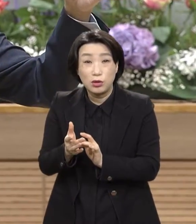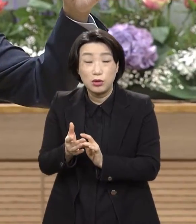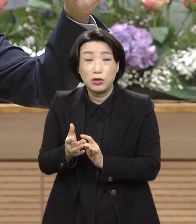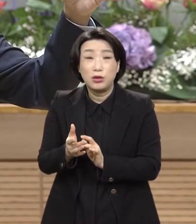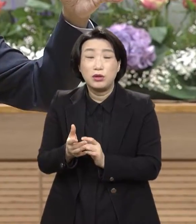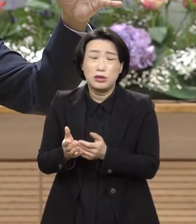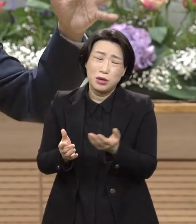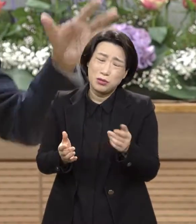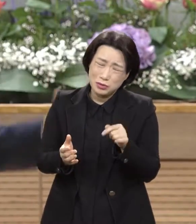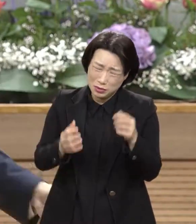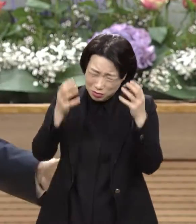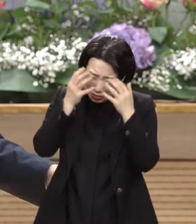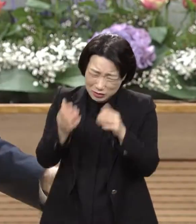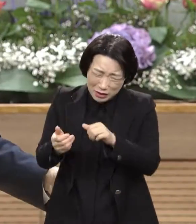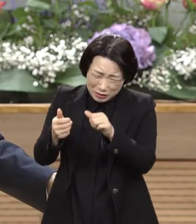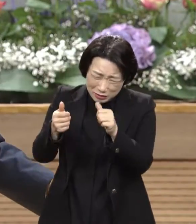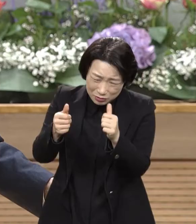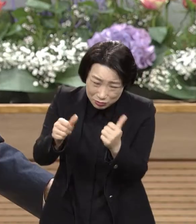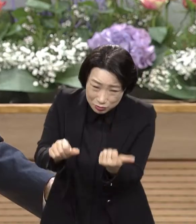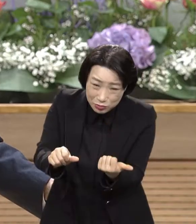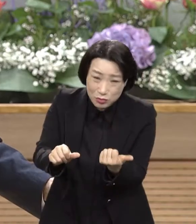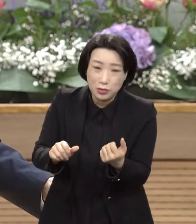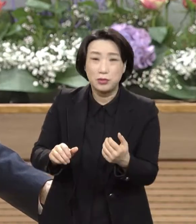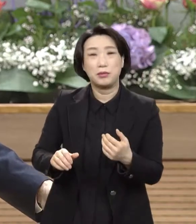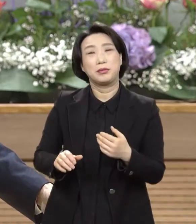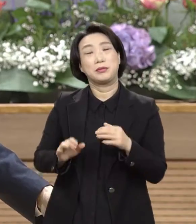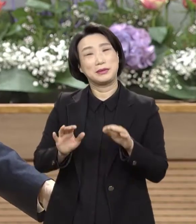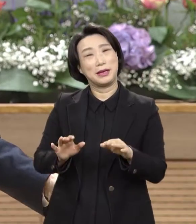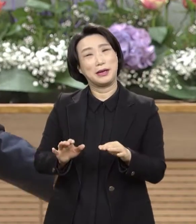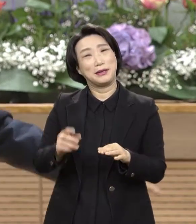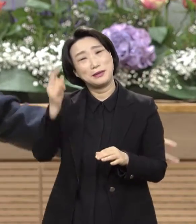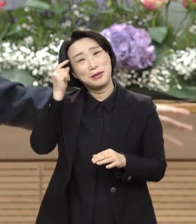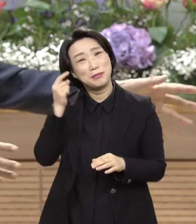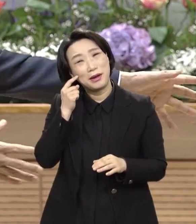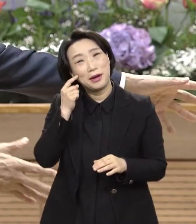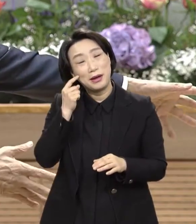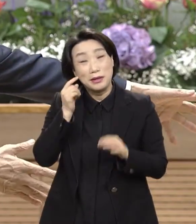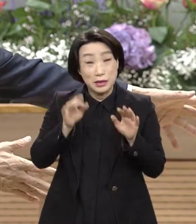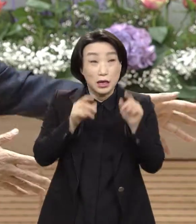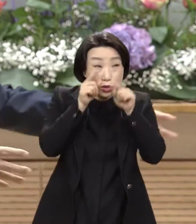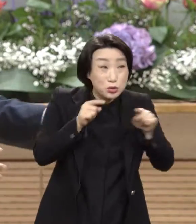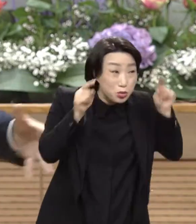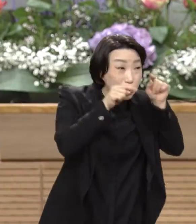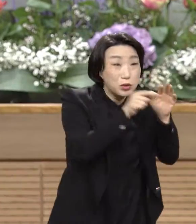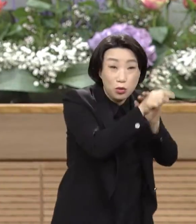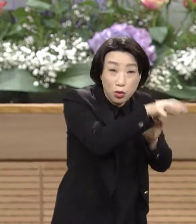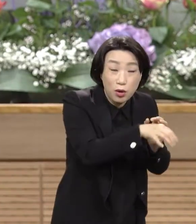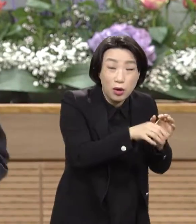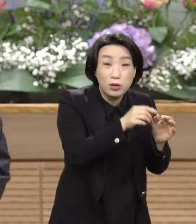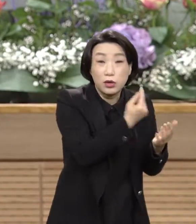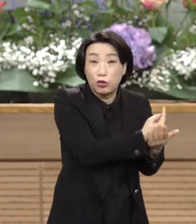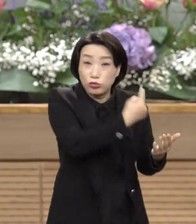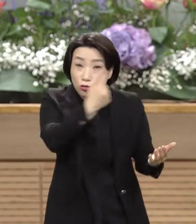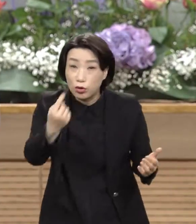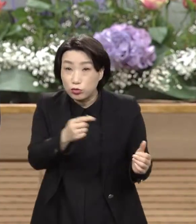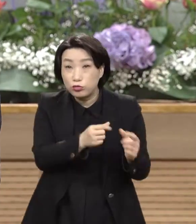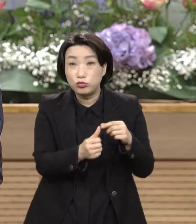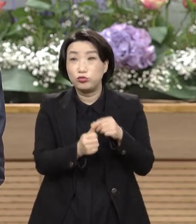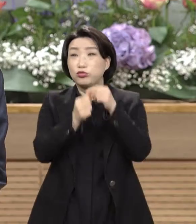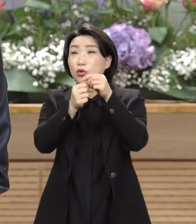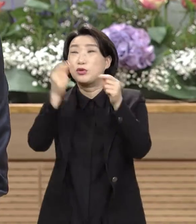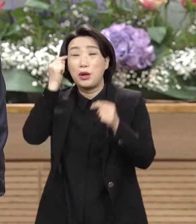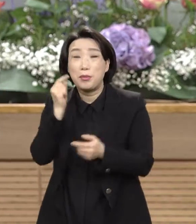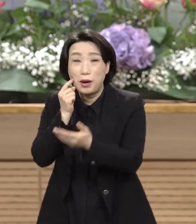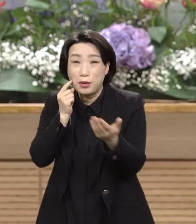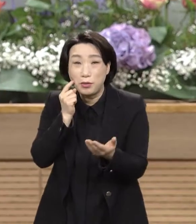이 고난과 죽음으로 자 지옥에서 내가 구원받는다.